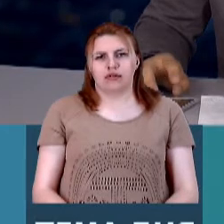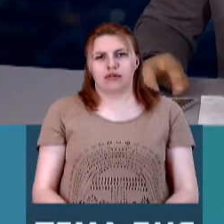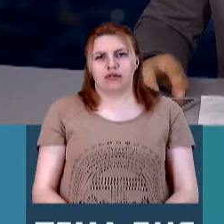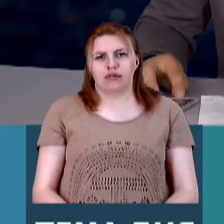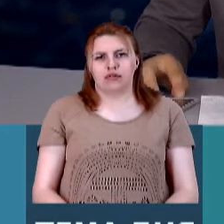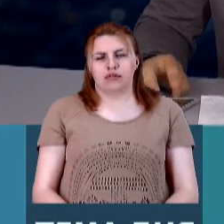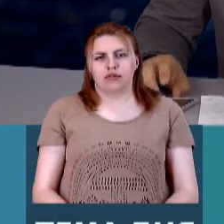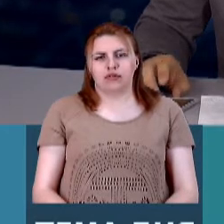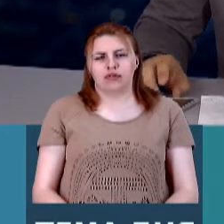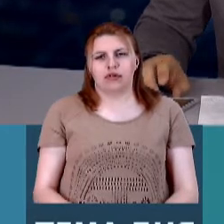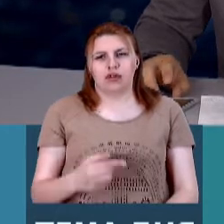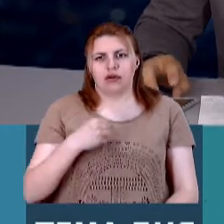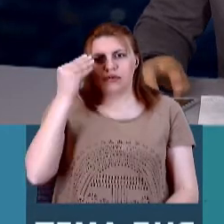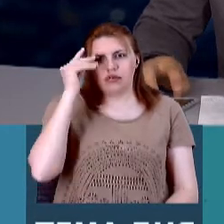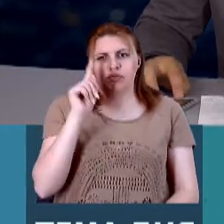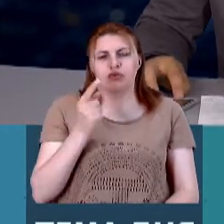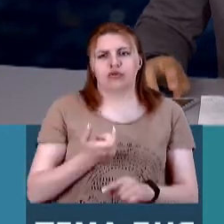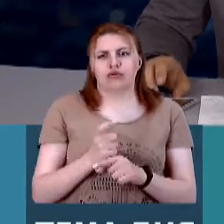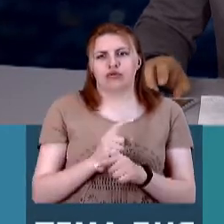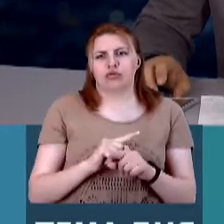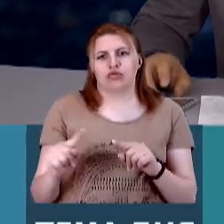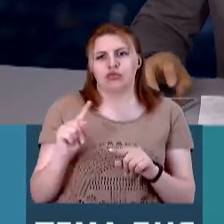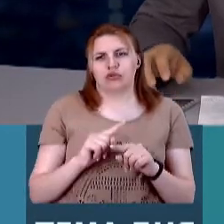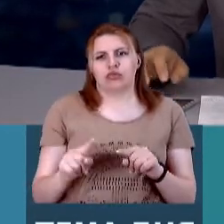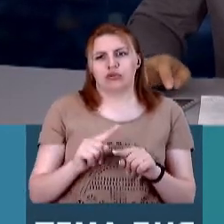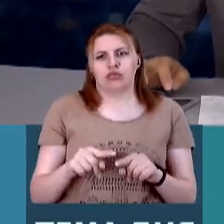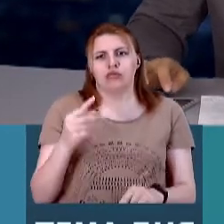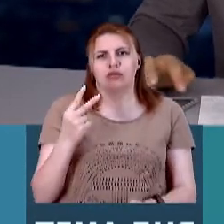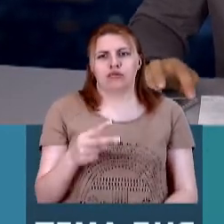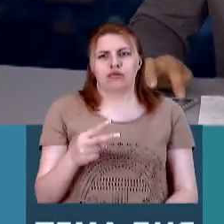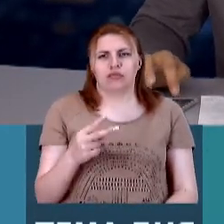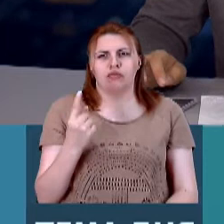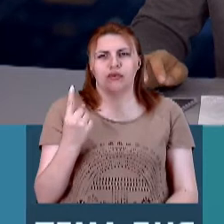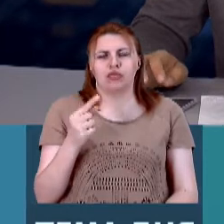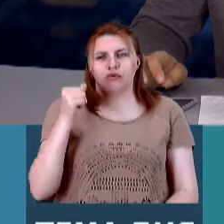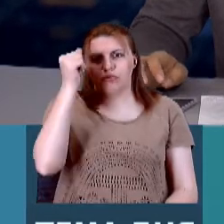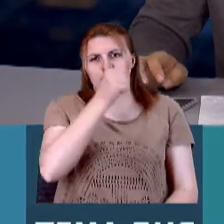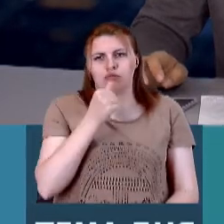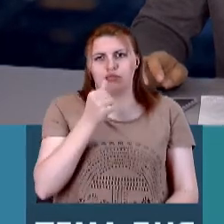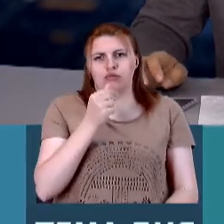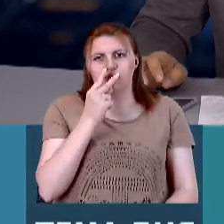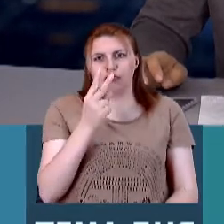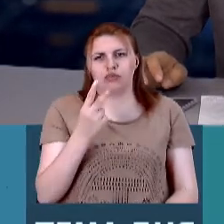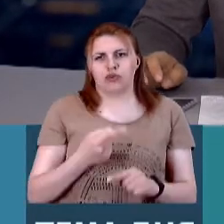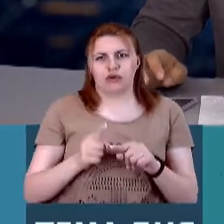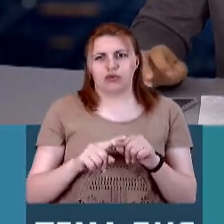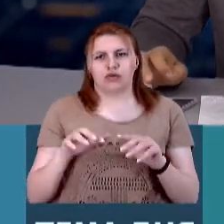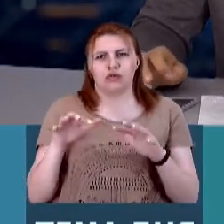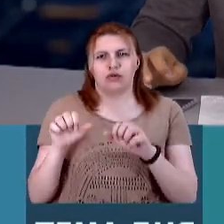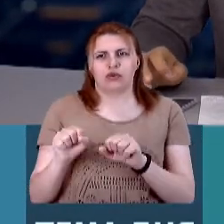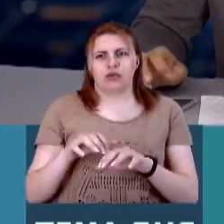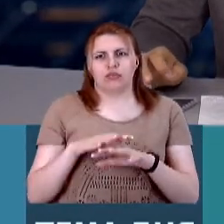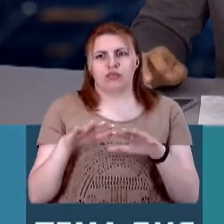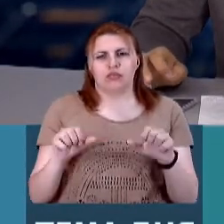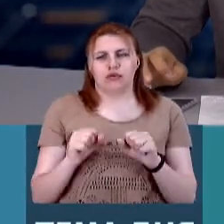шанси. Я вважаю, що дуже скоро, навіть десь в 21-му році, ми побачимо, як оці окупаційні влади будуть